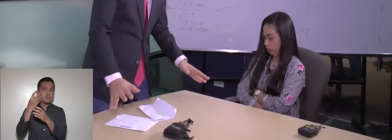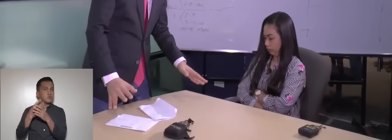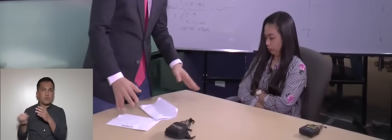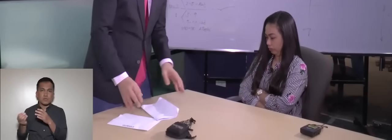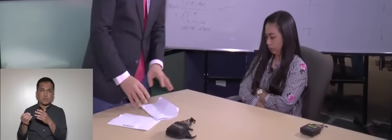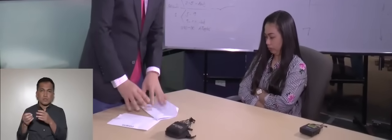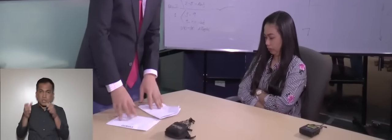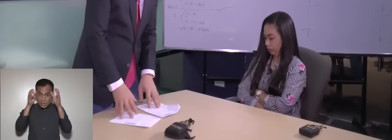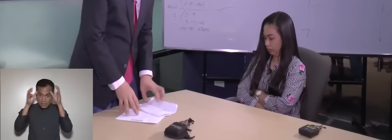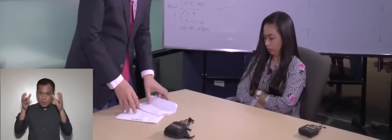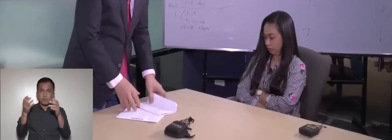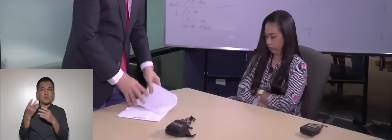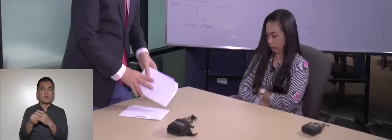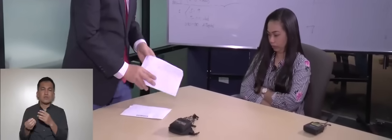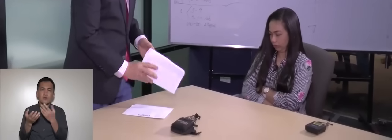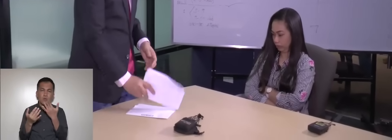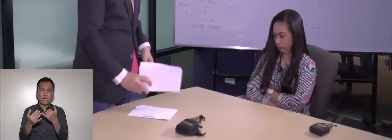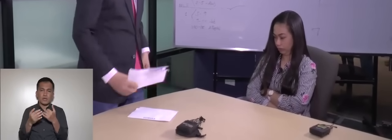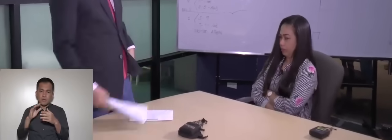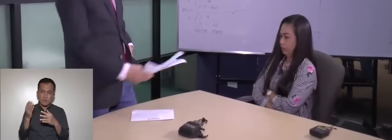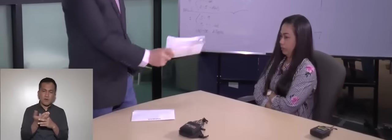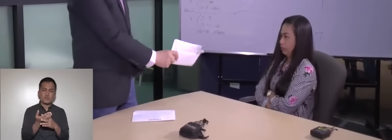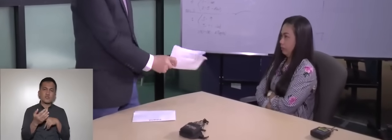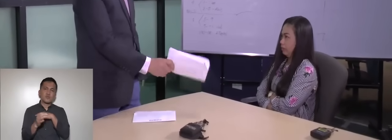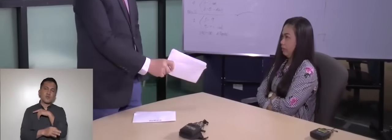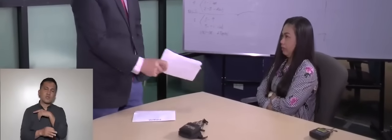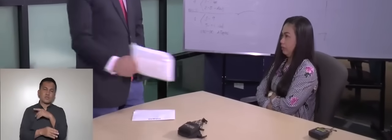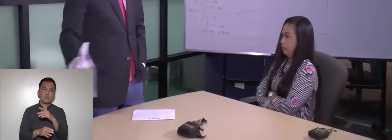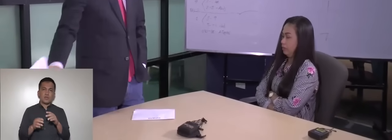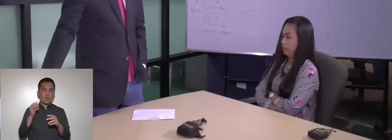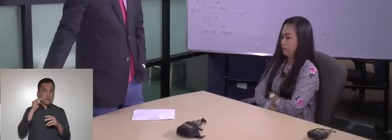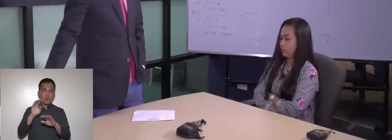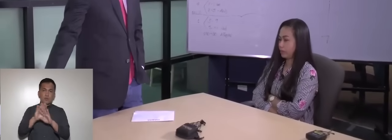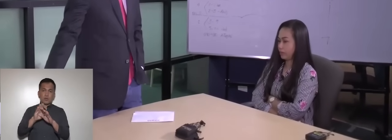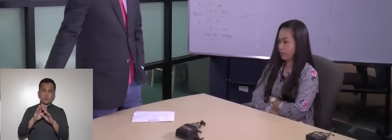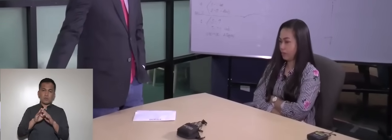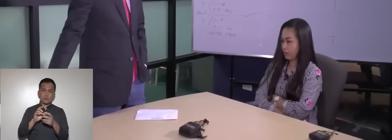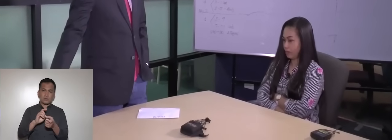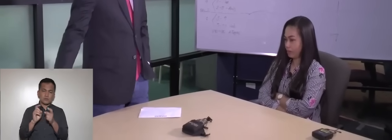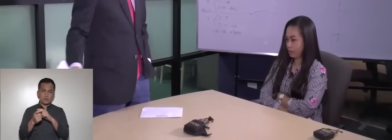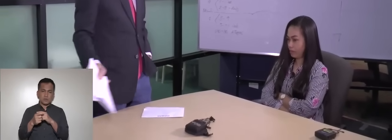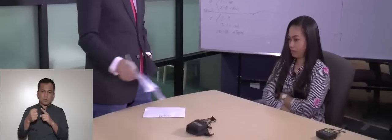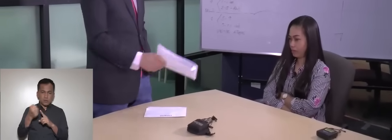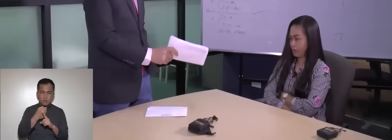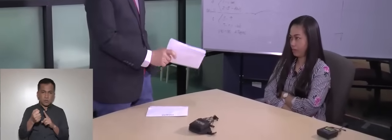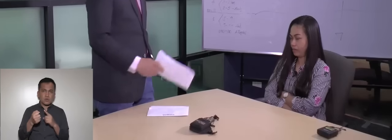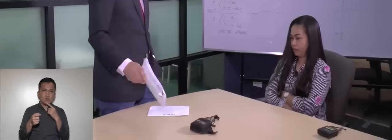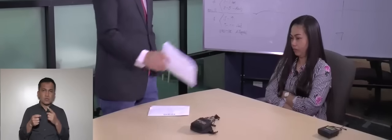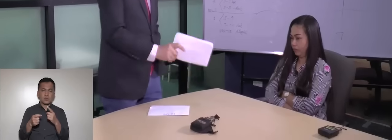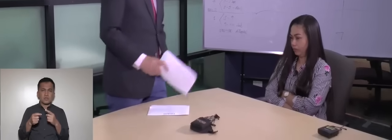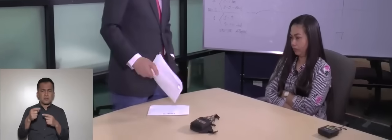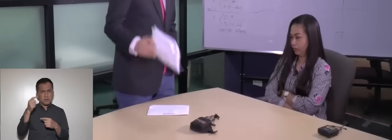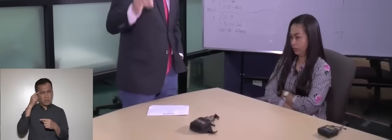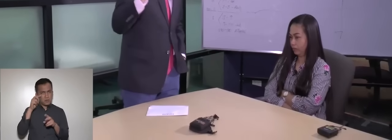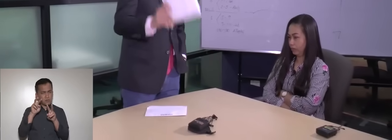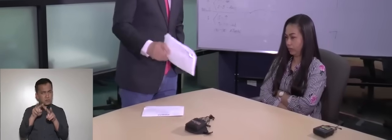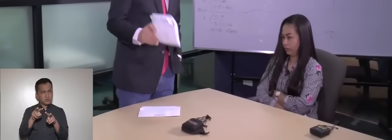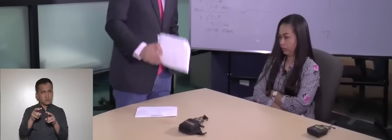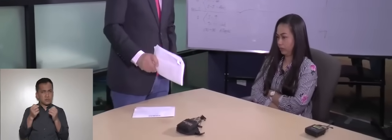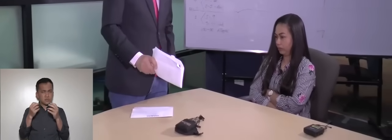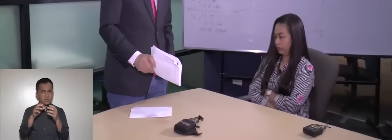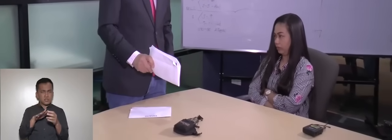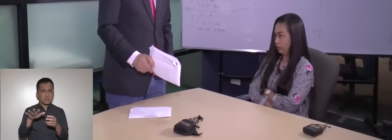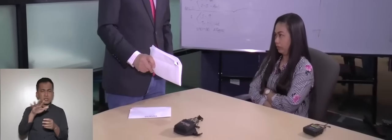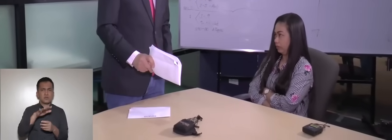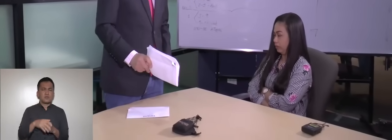wala na yung kalabaw dahil pumasok si Pakistani. Ma'am, huwag mong balik tayo na, huwag mo na ipututura sa bugbog. Kasi ang napapansin ko, karamihan po